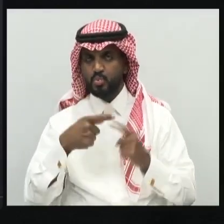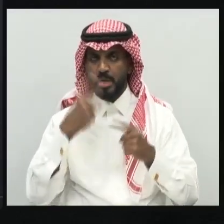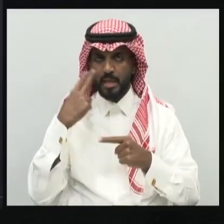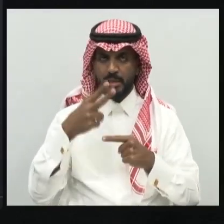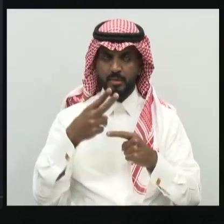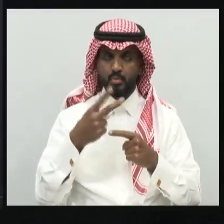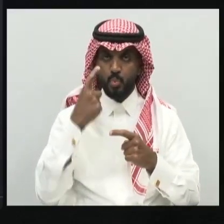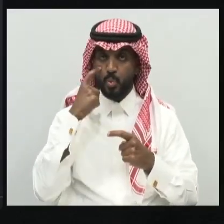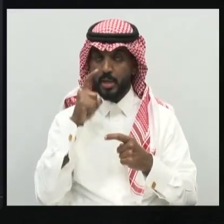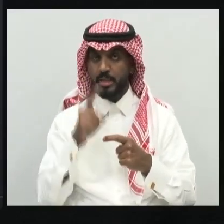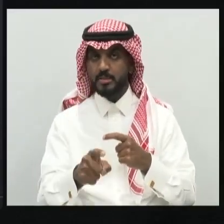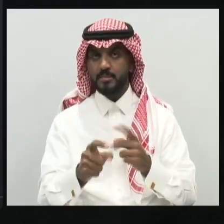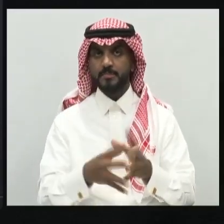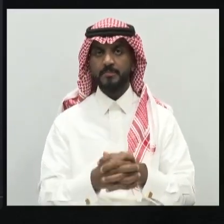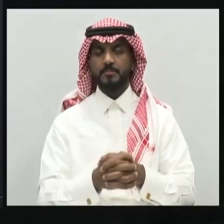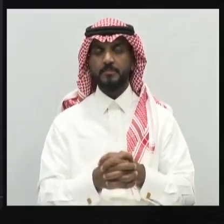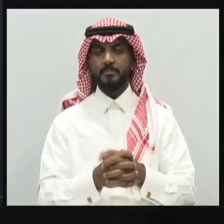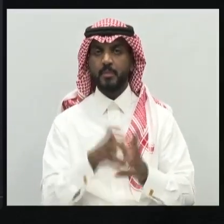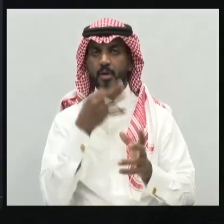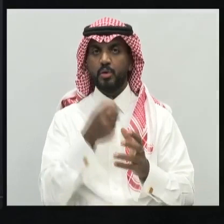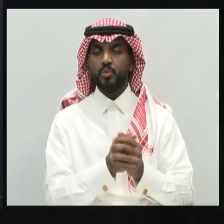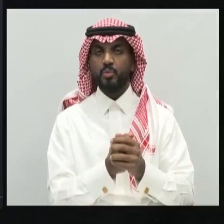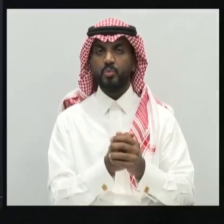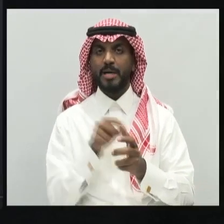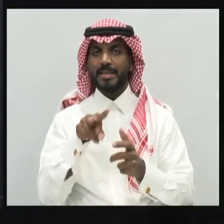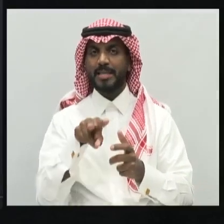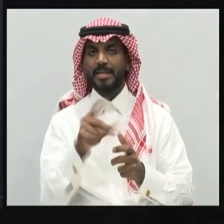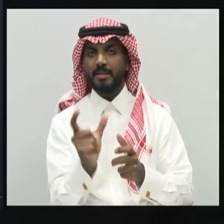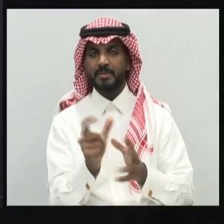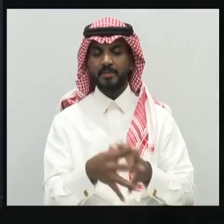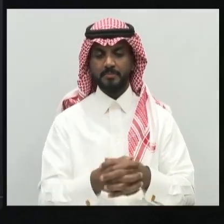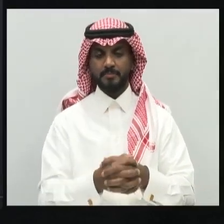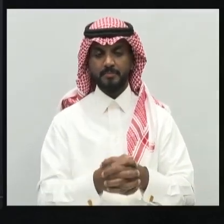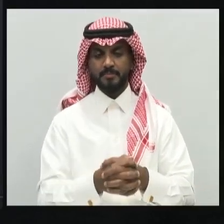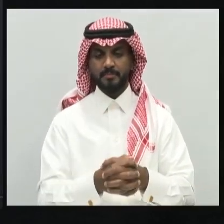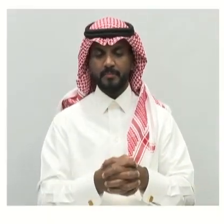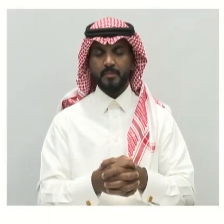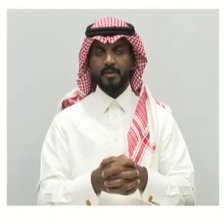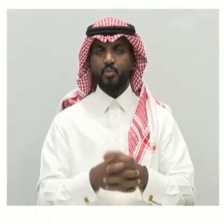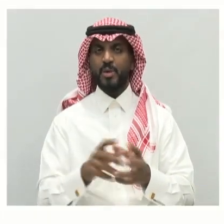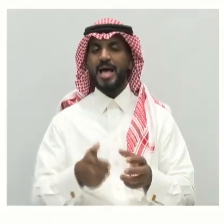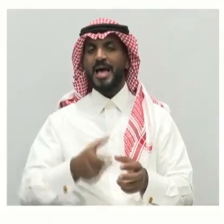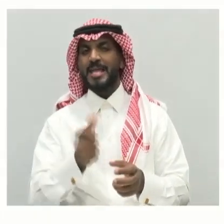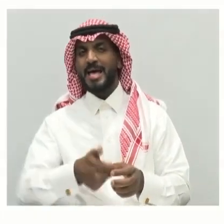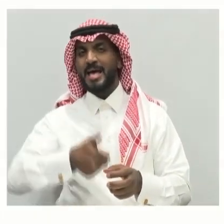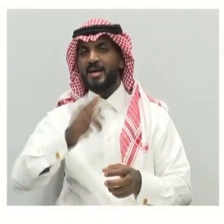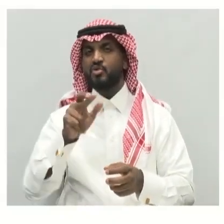ونركز ايضا هل يقرا هاتين الكلمتين احسنتم انا زهير